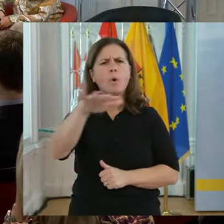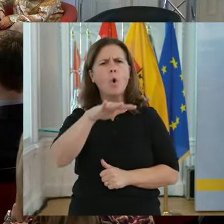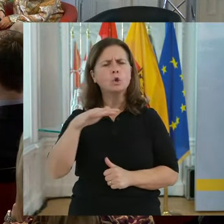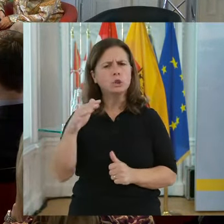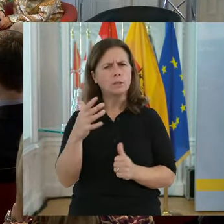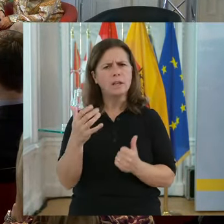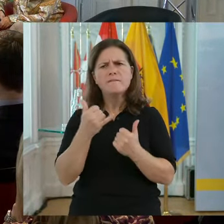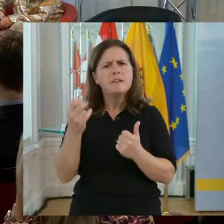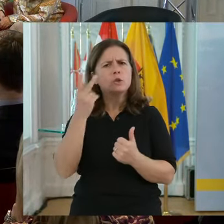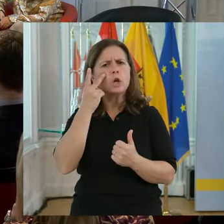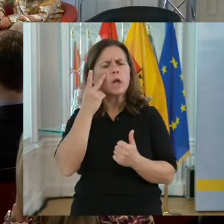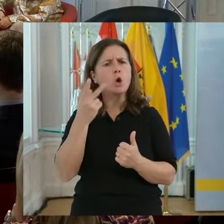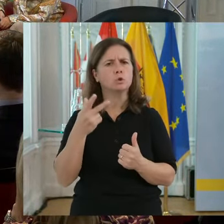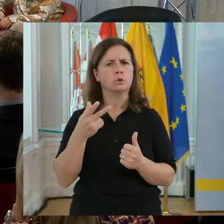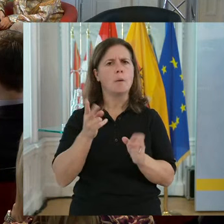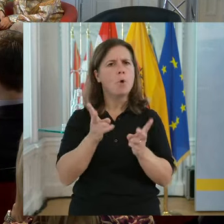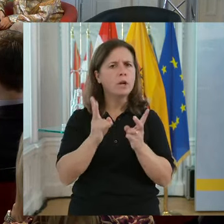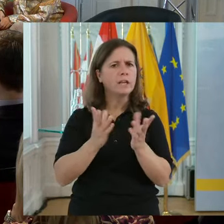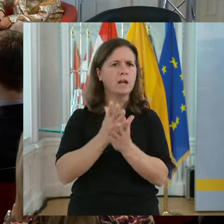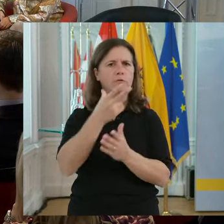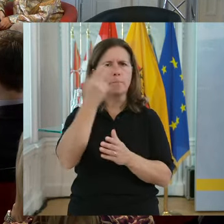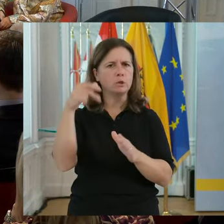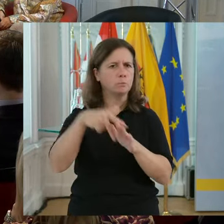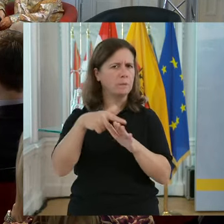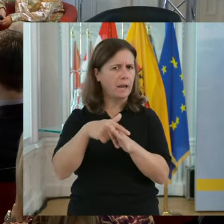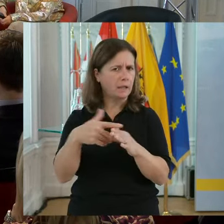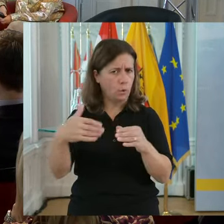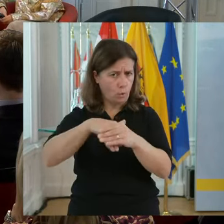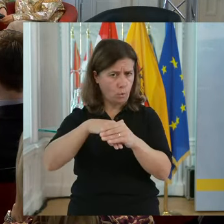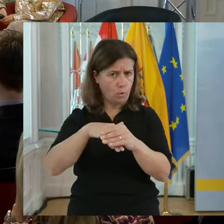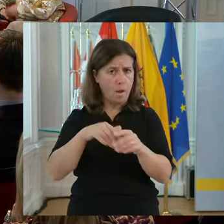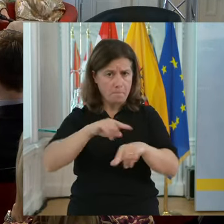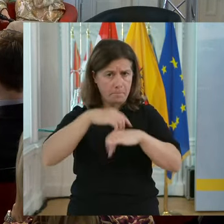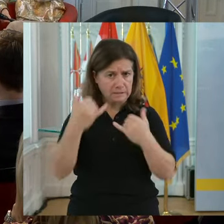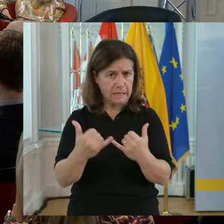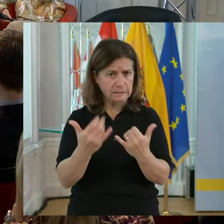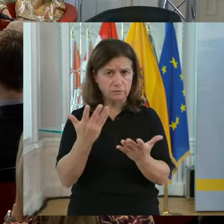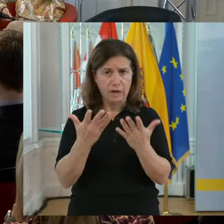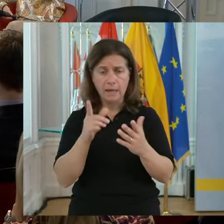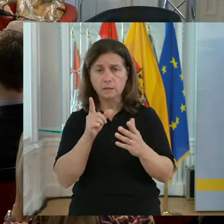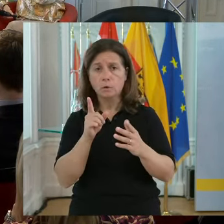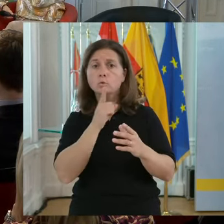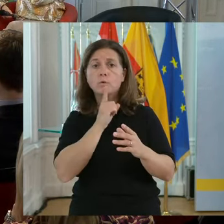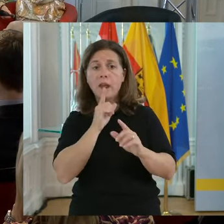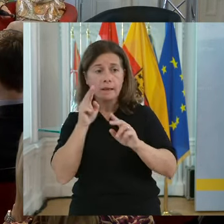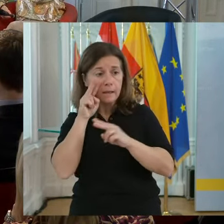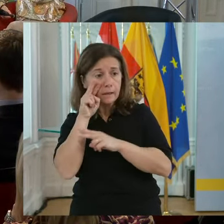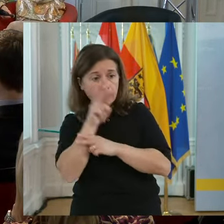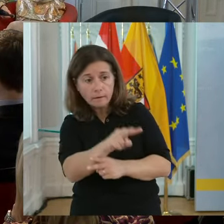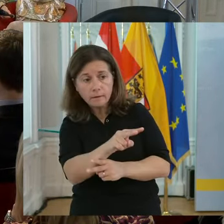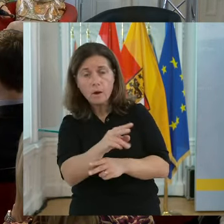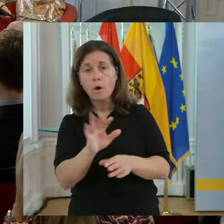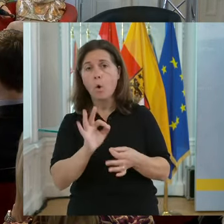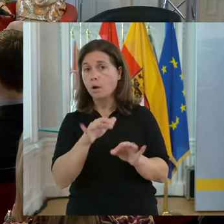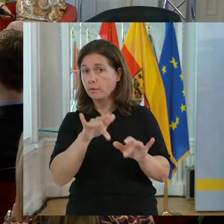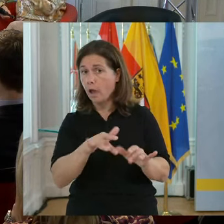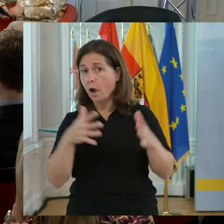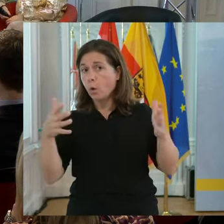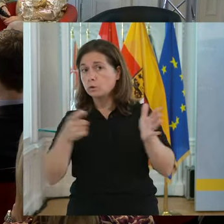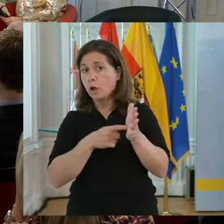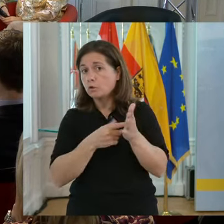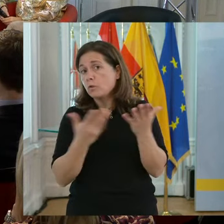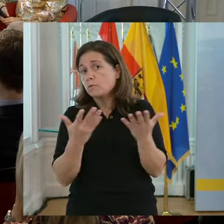bei Ihnen, das Potenzial von Menschen mit Benachteiligungen und Behinderungen? Wurde das bisher vielleicht ein wenig unterschätzt? Worin liegen da die großen